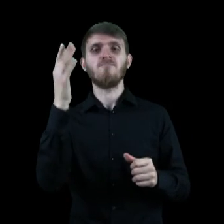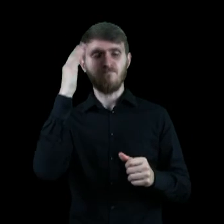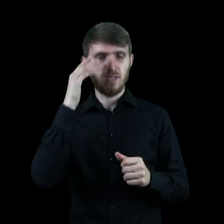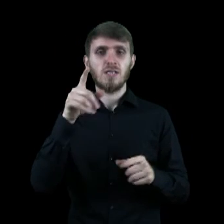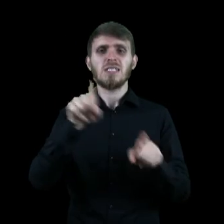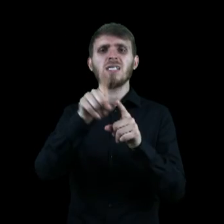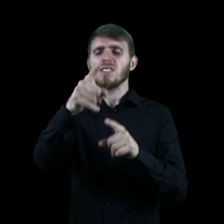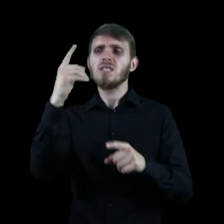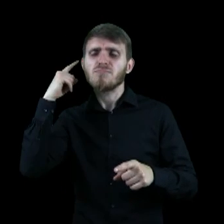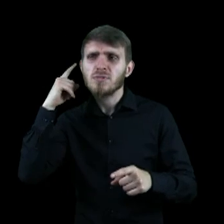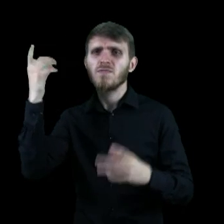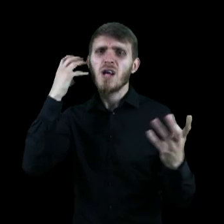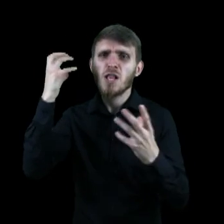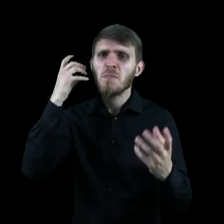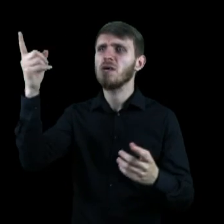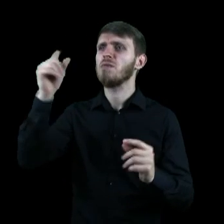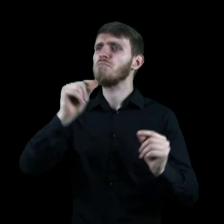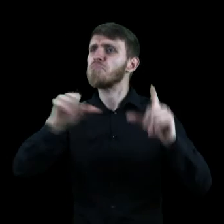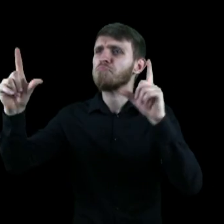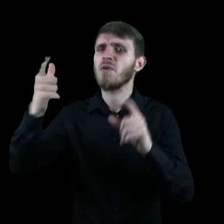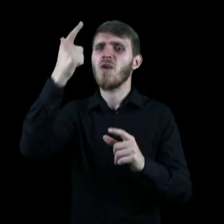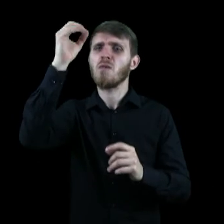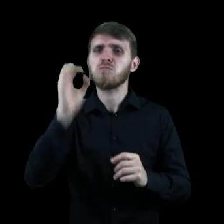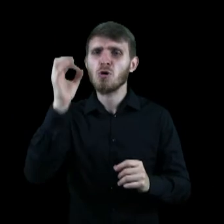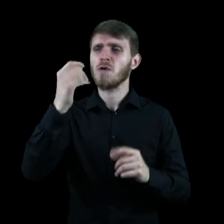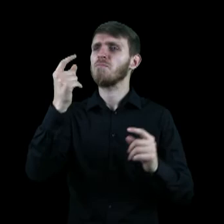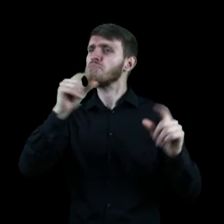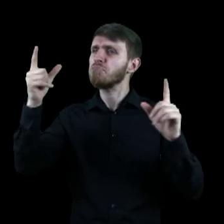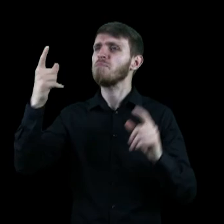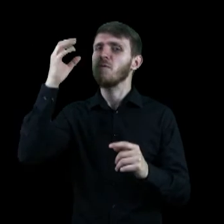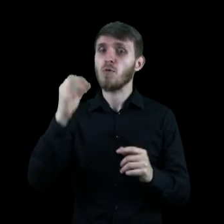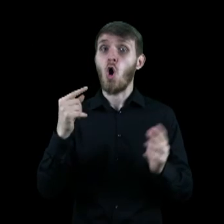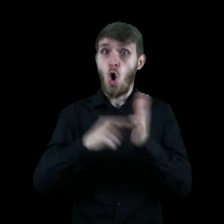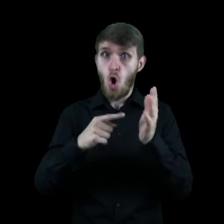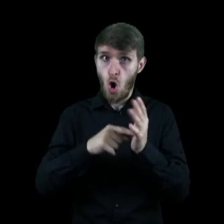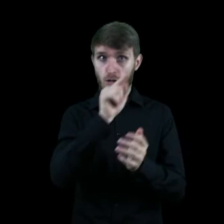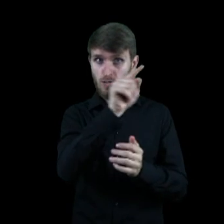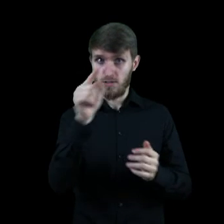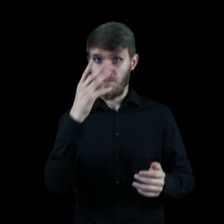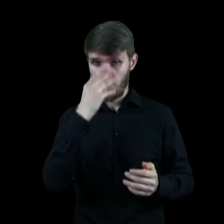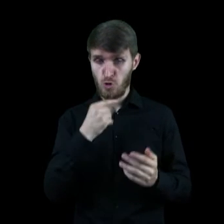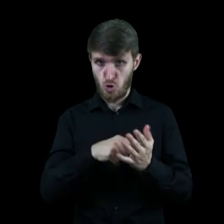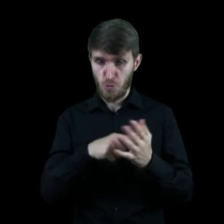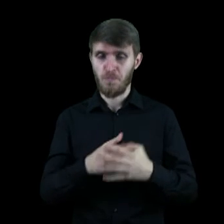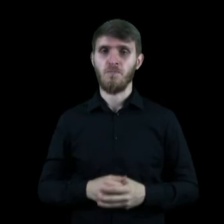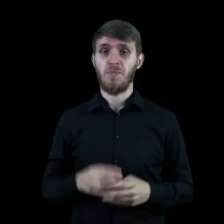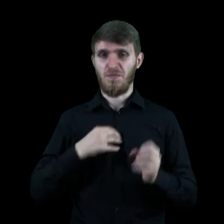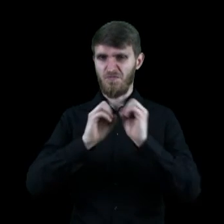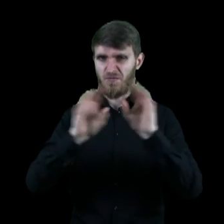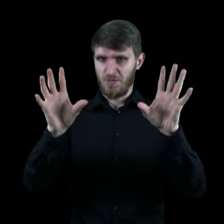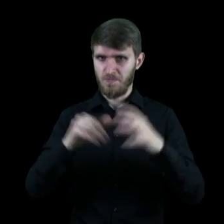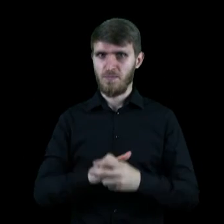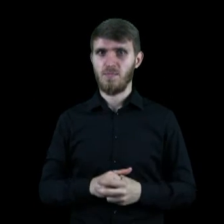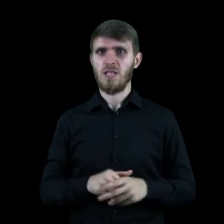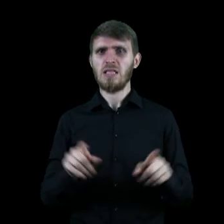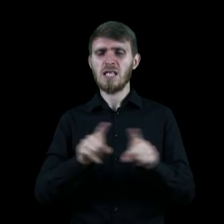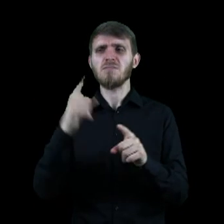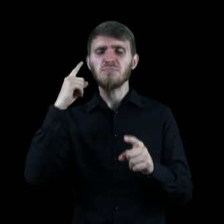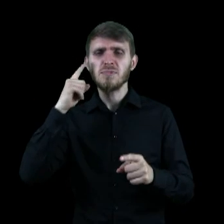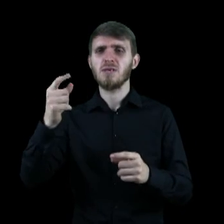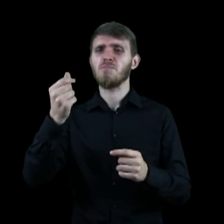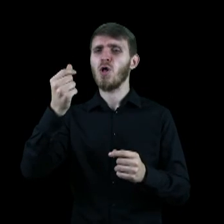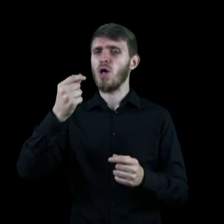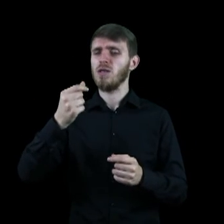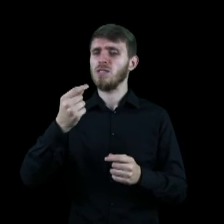2%. W wiadomościach usłyszycie, że stopa inflacji wzrosła o 2%. Wyjaśnię.